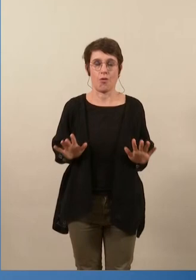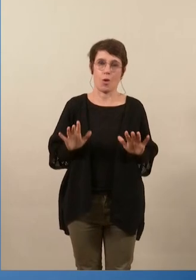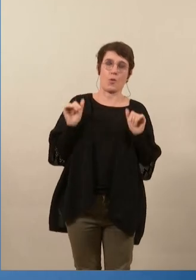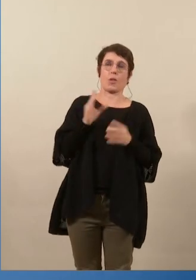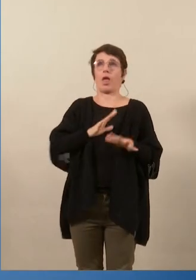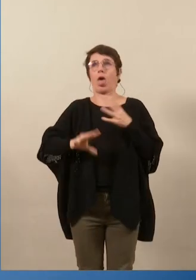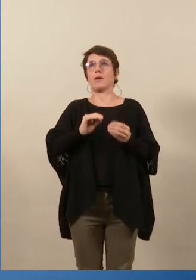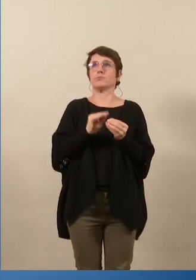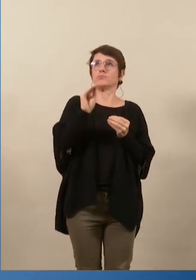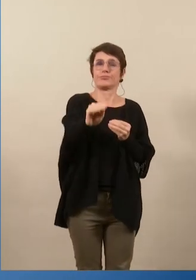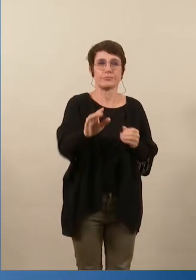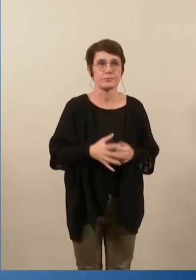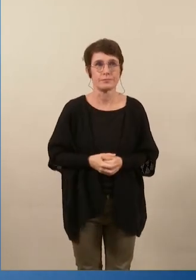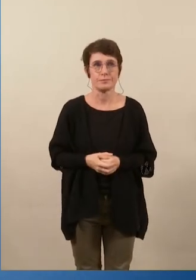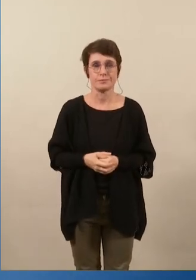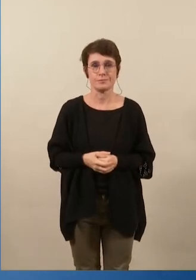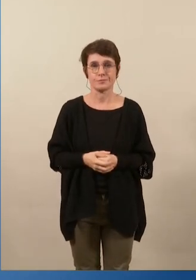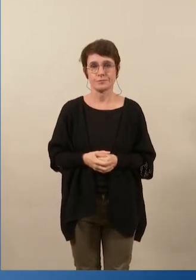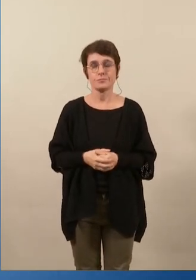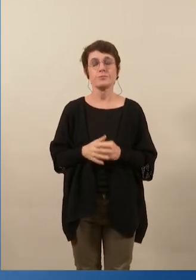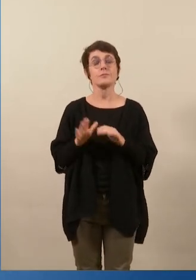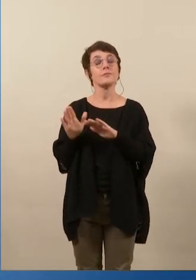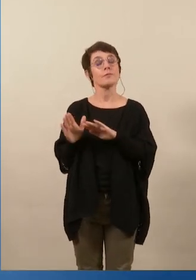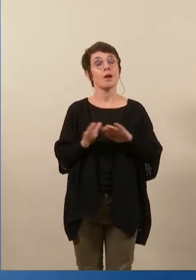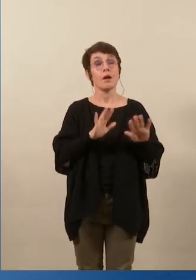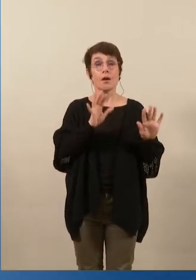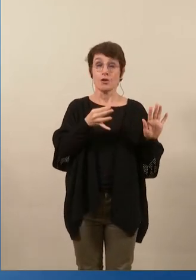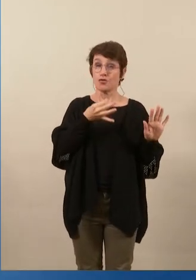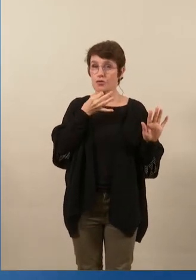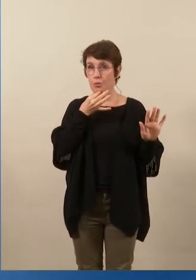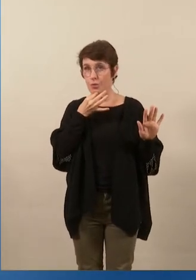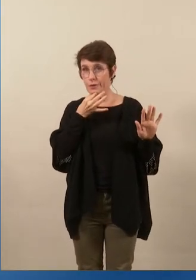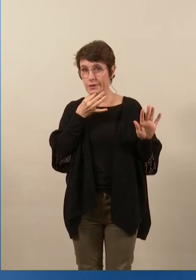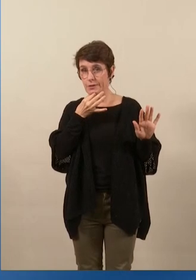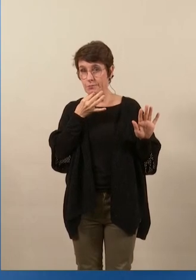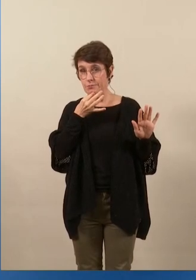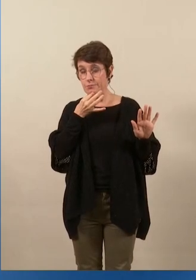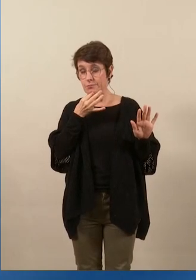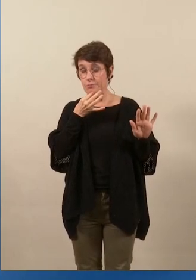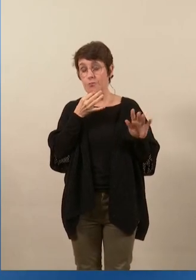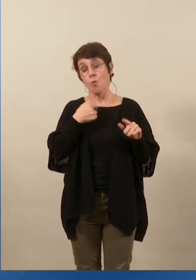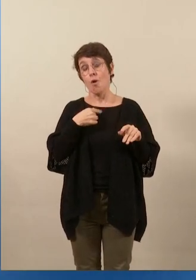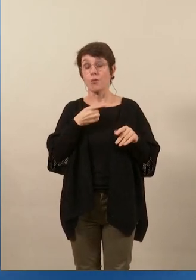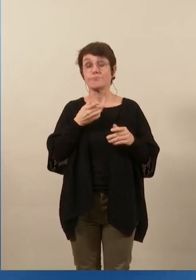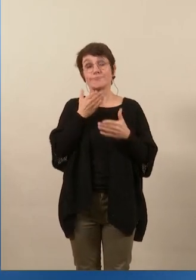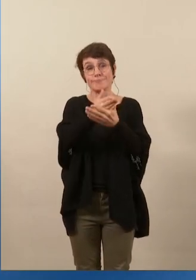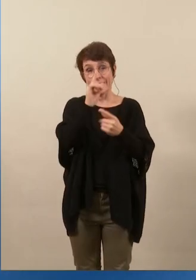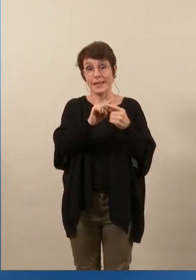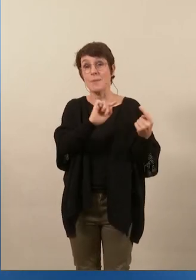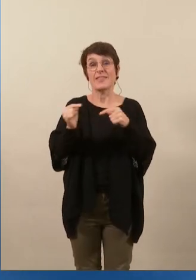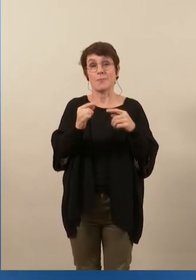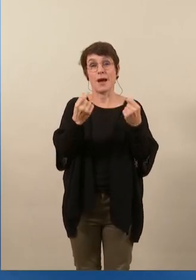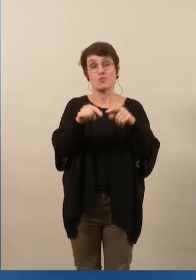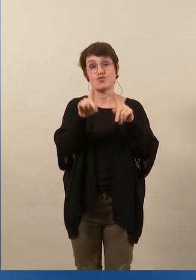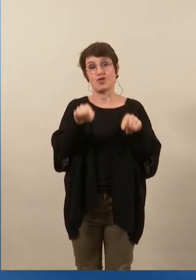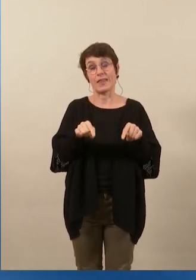présent au passage j'en profite pour prendre un peu d'avance sur le débat budgétaire qui nous attend en rappelant que les